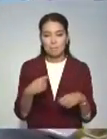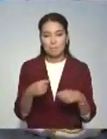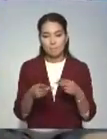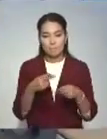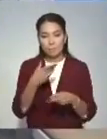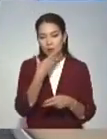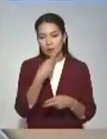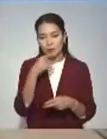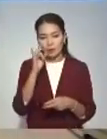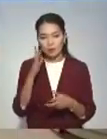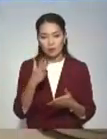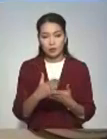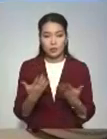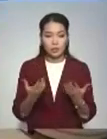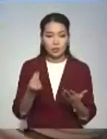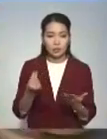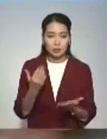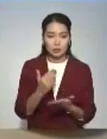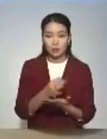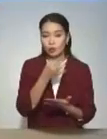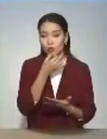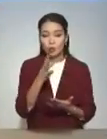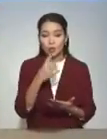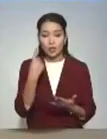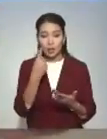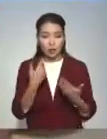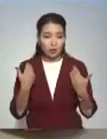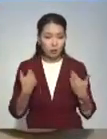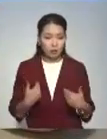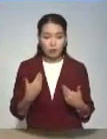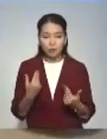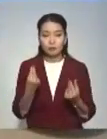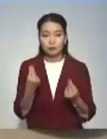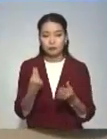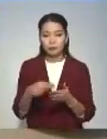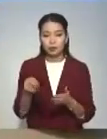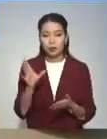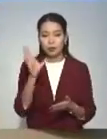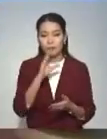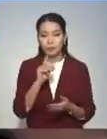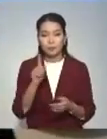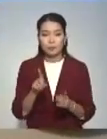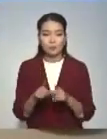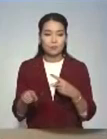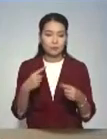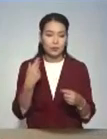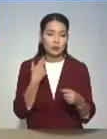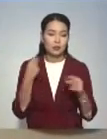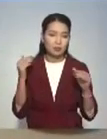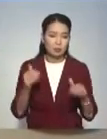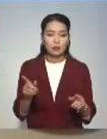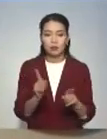айналған. Қалтасында қаражаты барлар ұнамаған дене мүшесін ақшаға сатып ала алады. Тіпті кейбірі қарызға батса